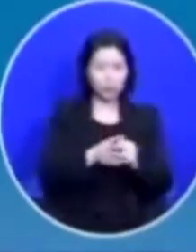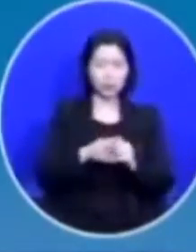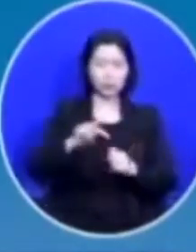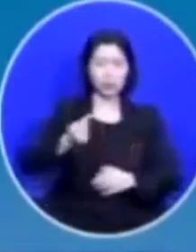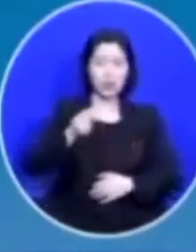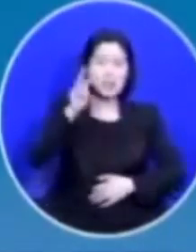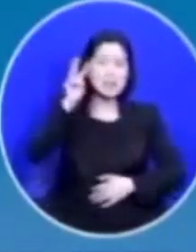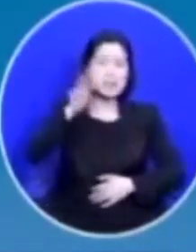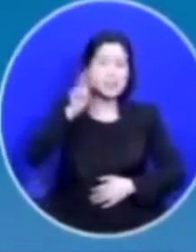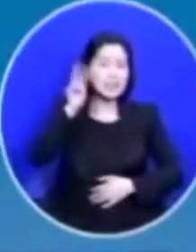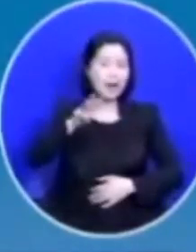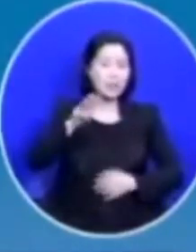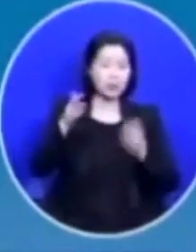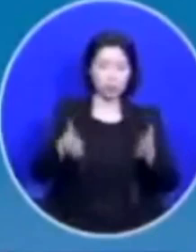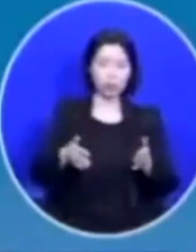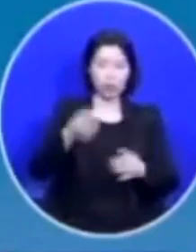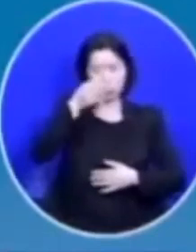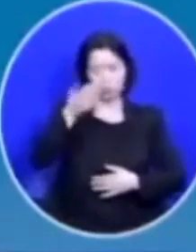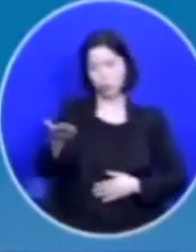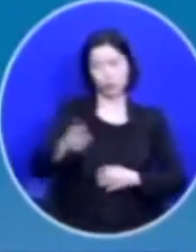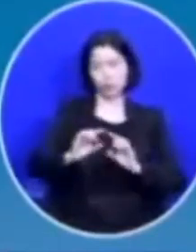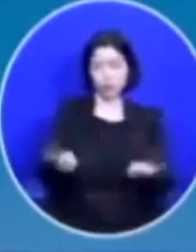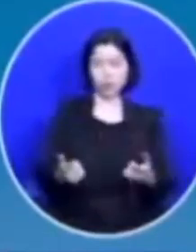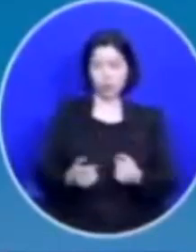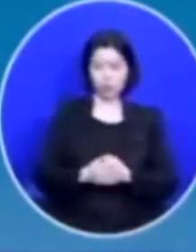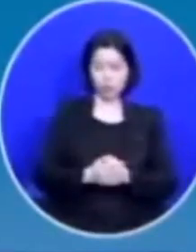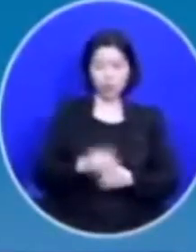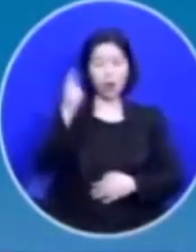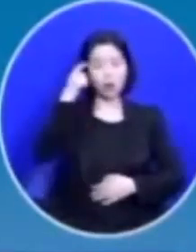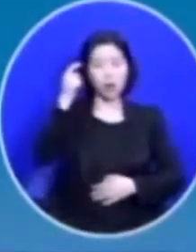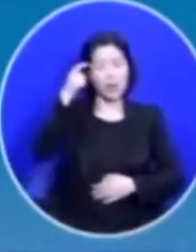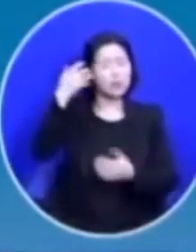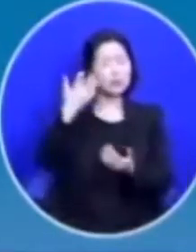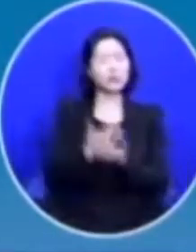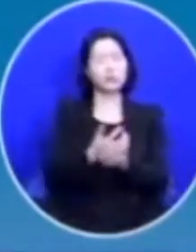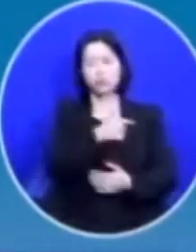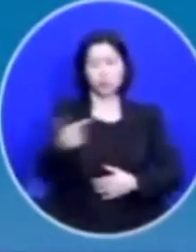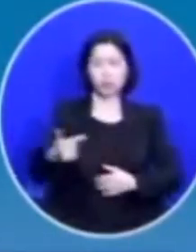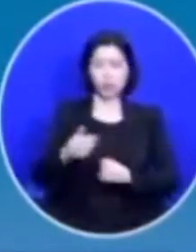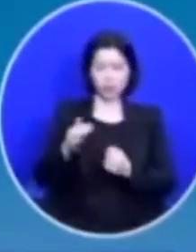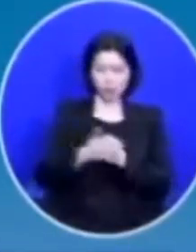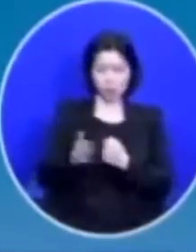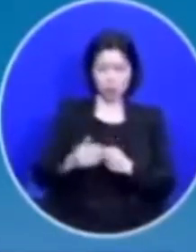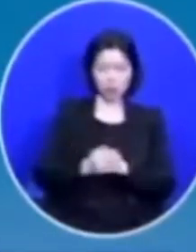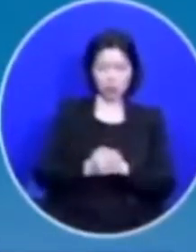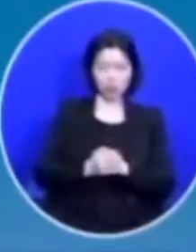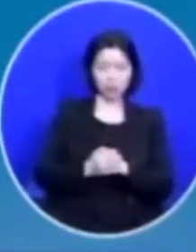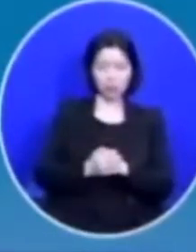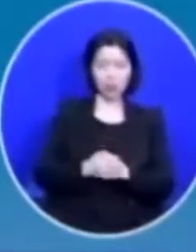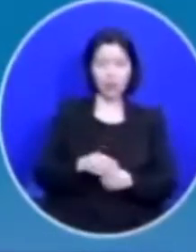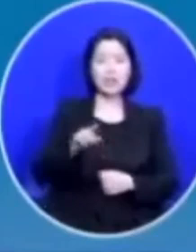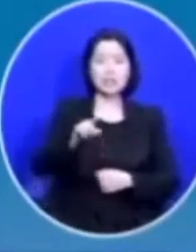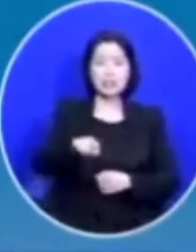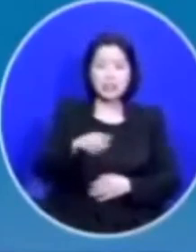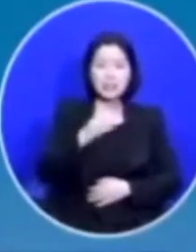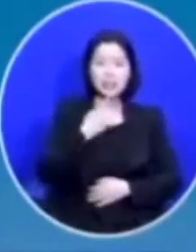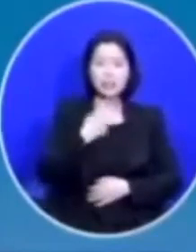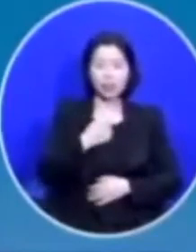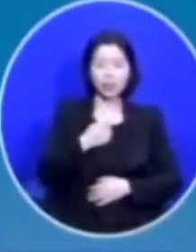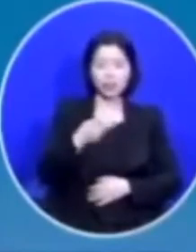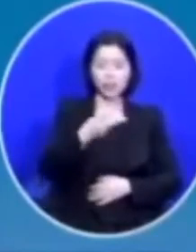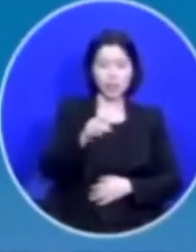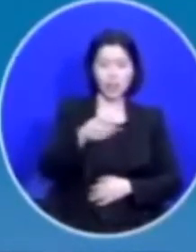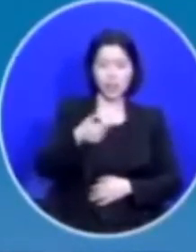3일 동안 보여주지 않았어 너무 충격 받을까봐 그랬던 이 레나 마리아가